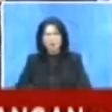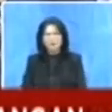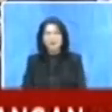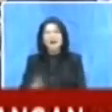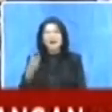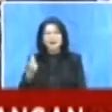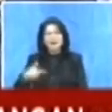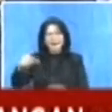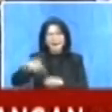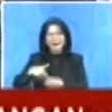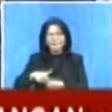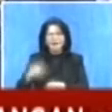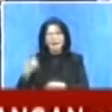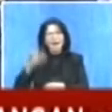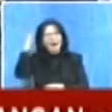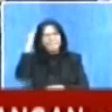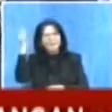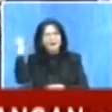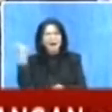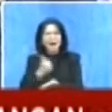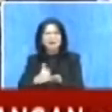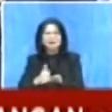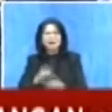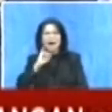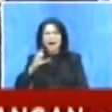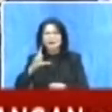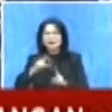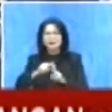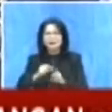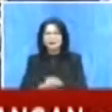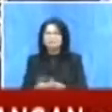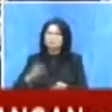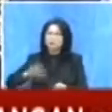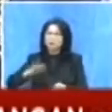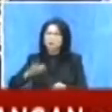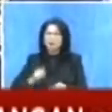mentah Indonesia, ICP, diperkirakan akan berkisar pada